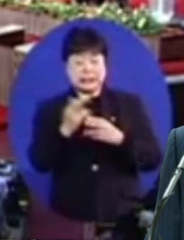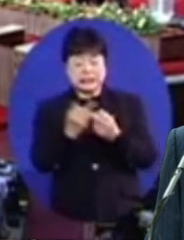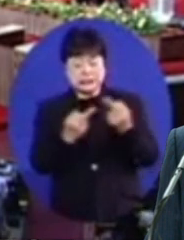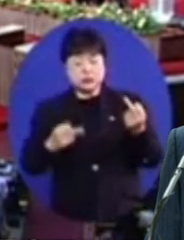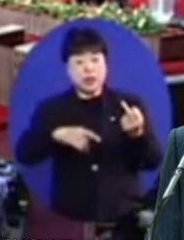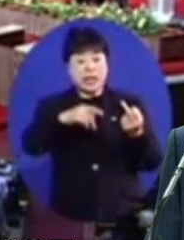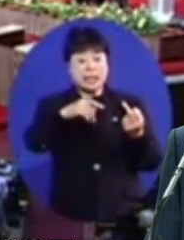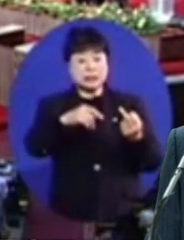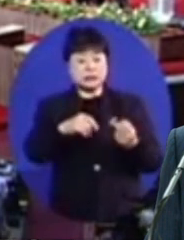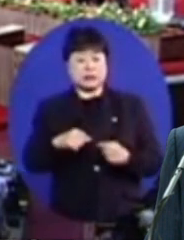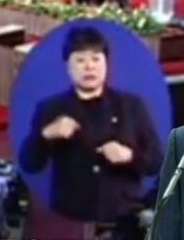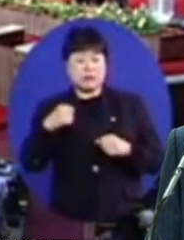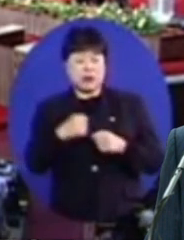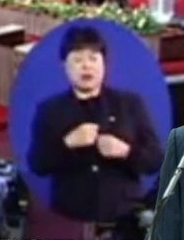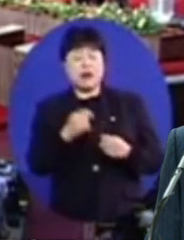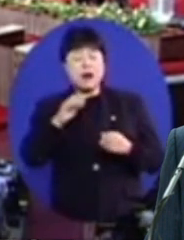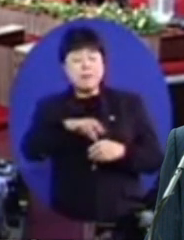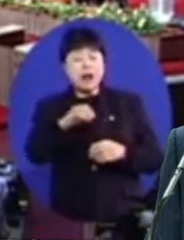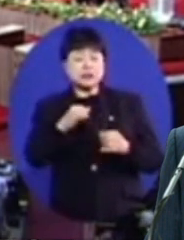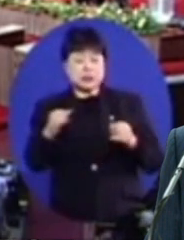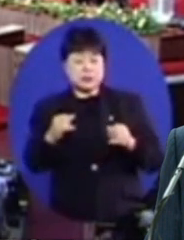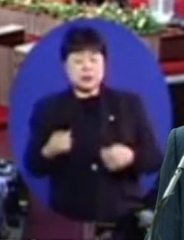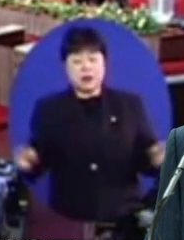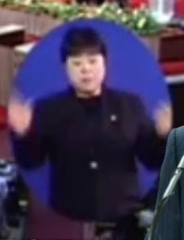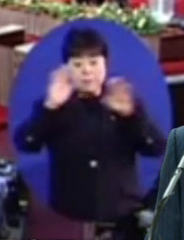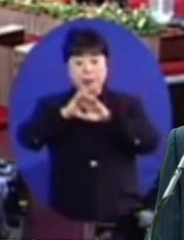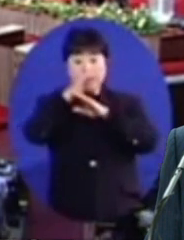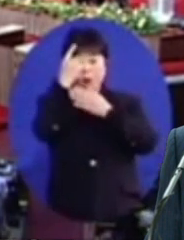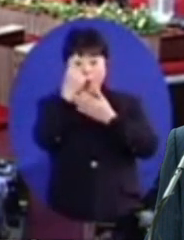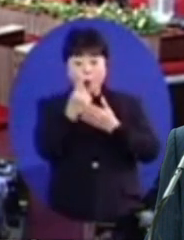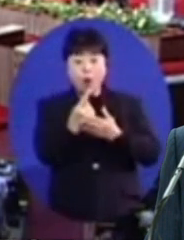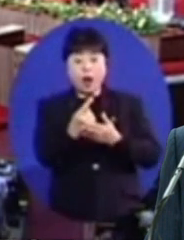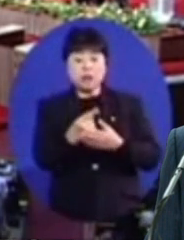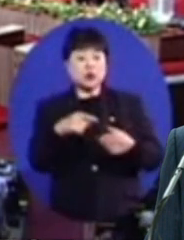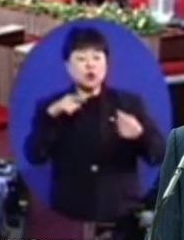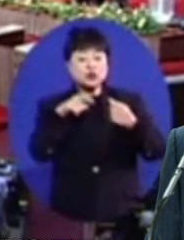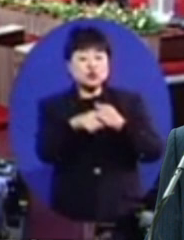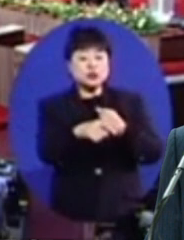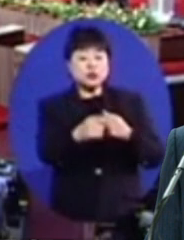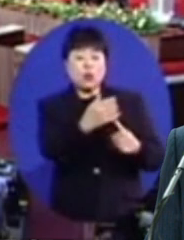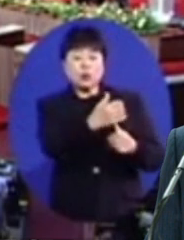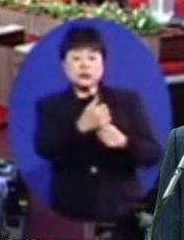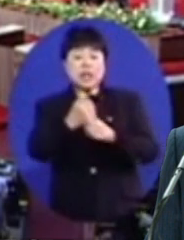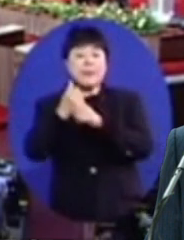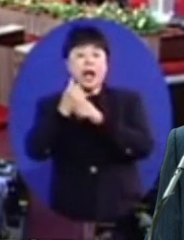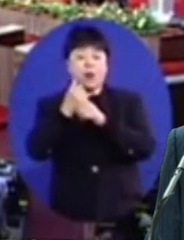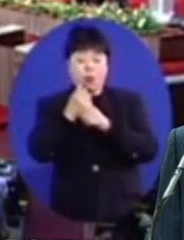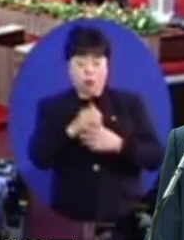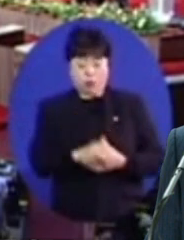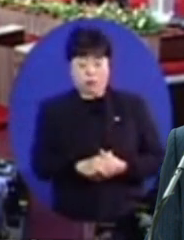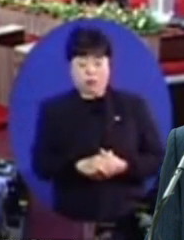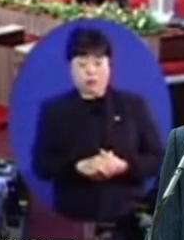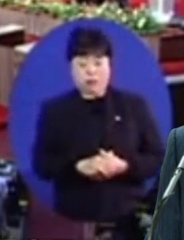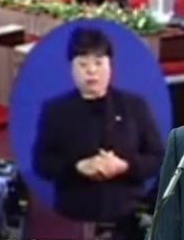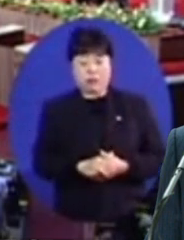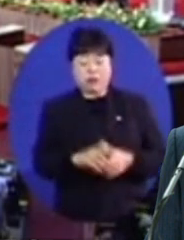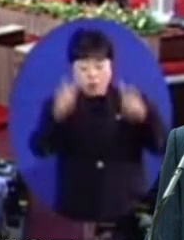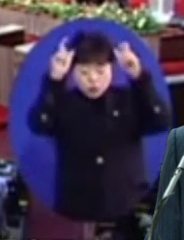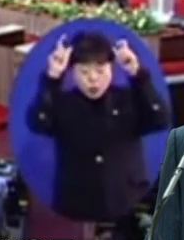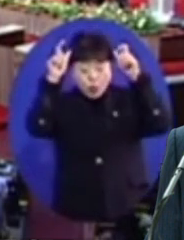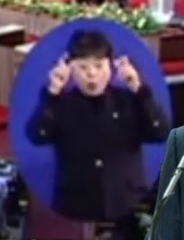활동을 시작하여 마을 사람들을 밤에 내려와서 살해하고 납치하고 소나